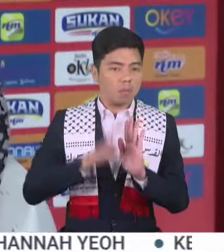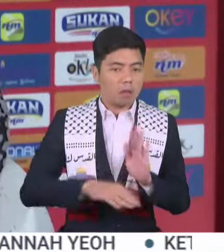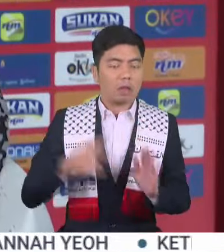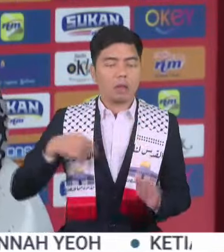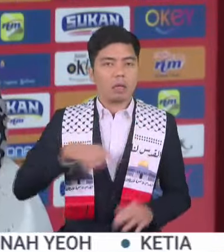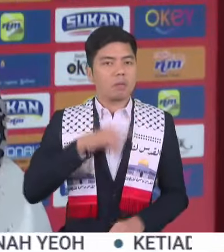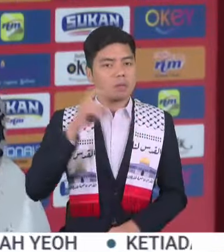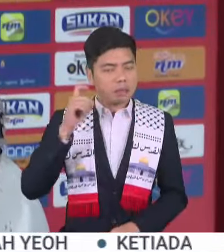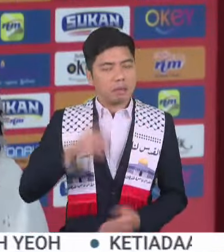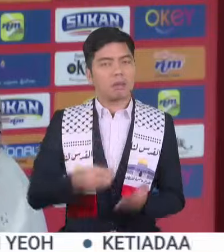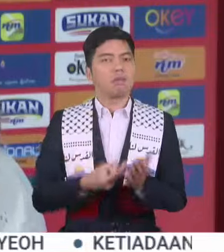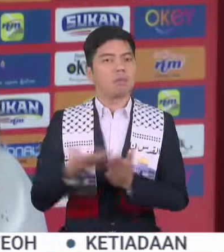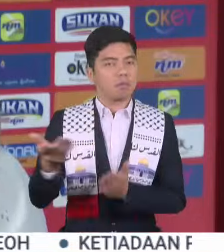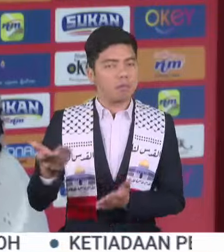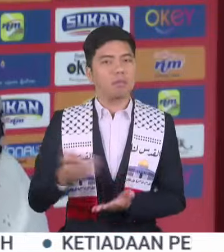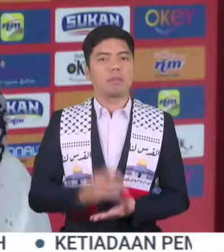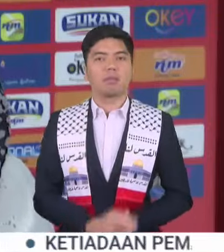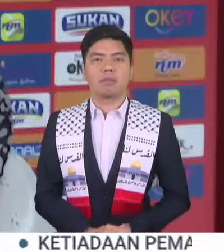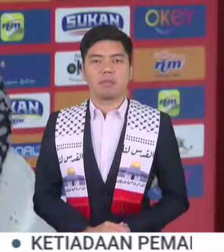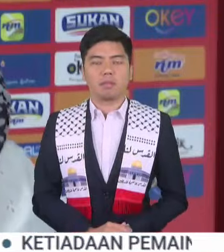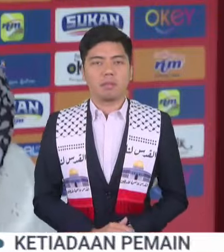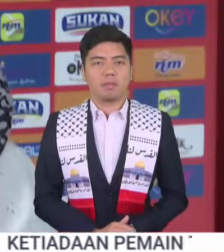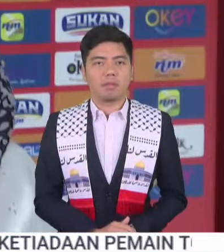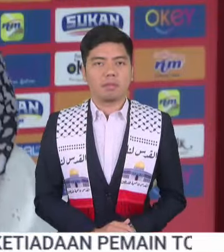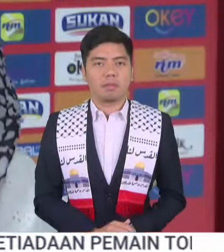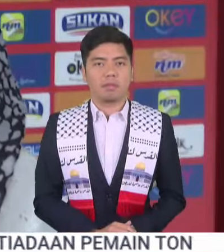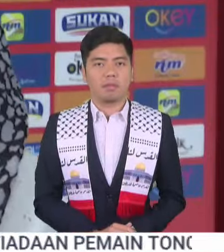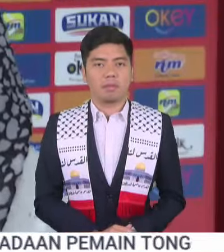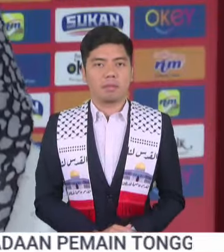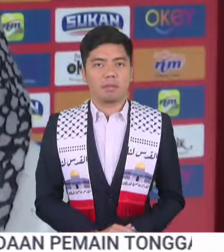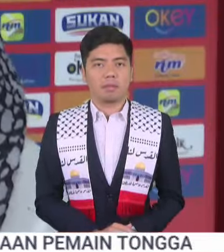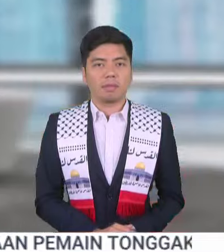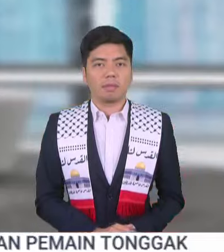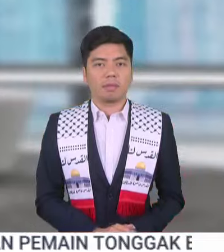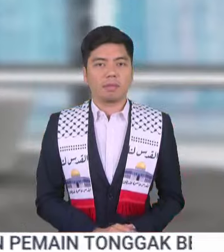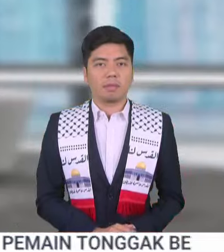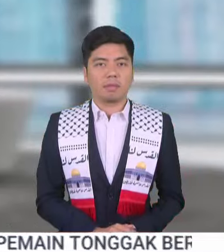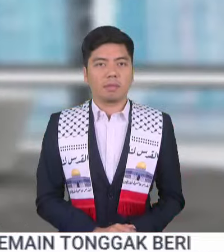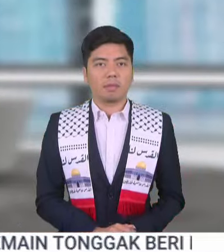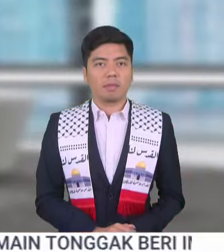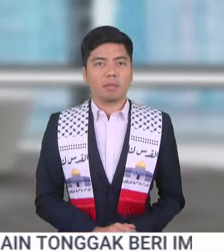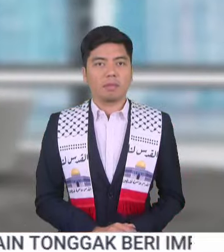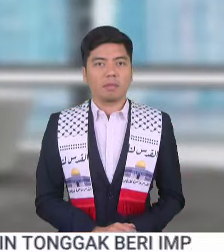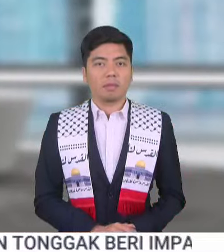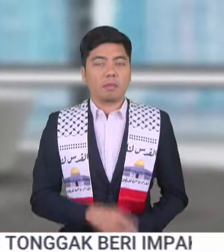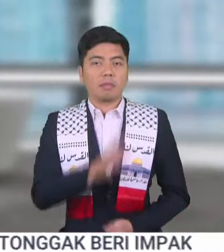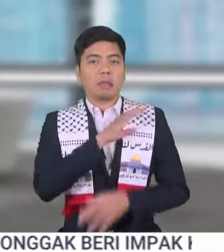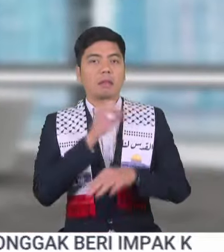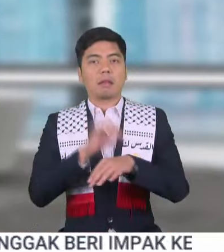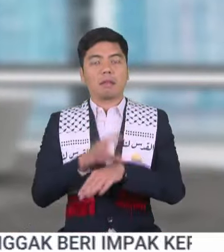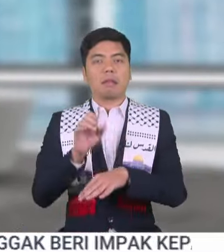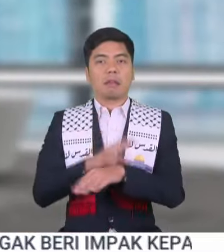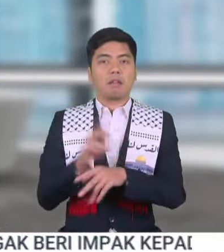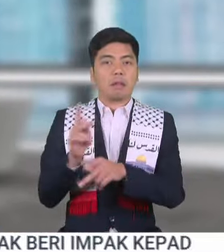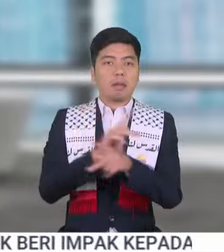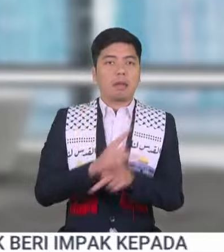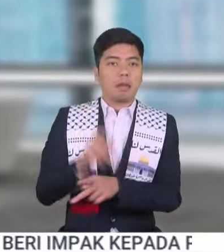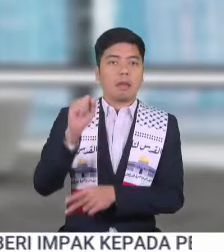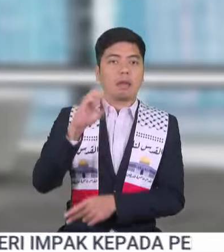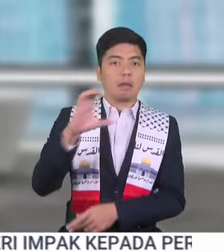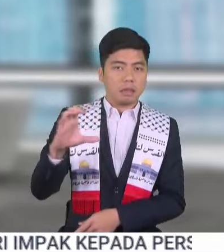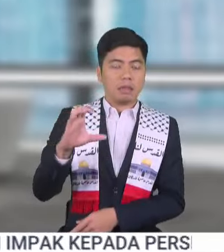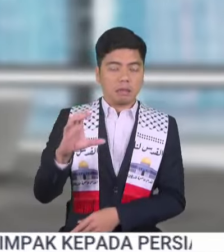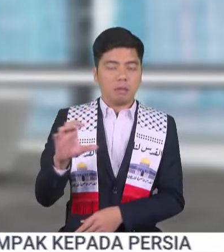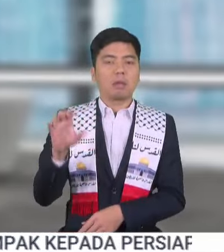patut rebut peluang ini. Suruhanjaya Security Malaysia